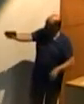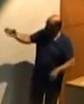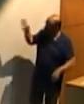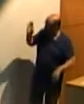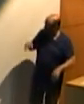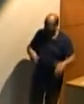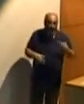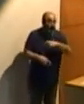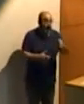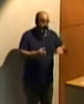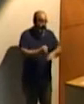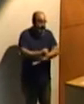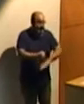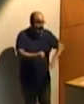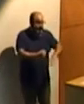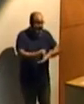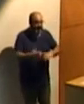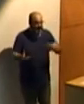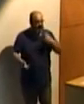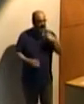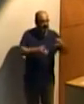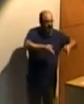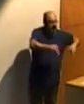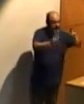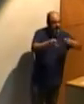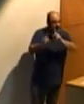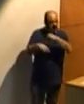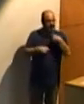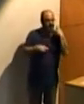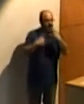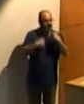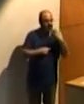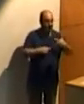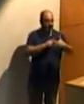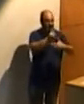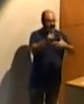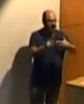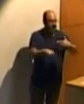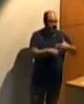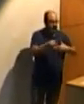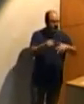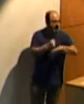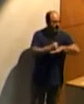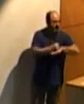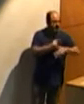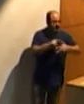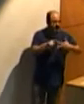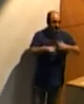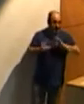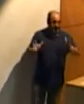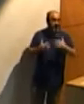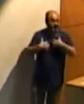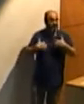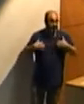simpliste mais qui reprend trois points d'interrogation fondateur fondamentaux que nous pouvons avoir en